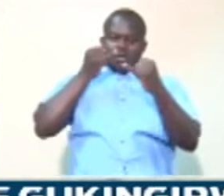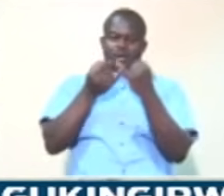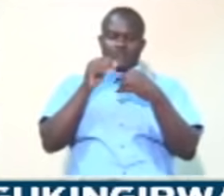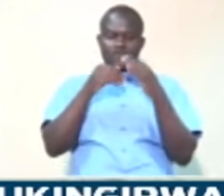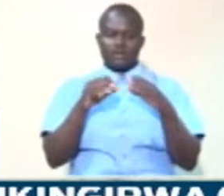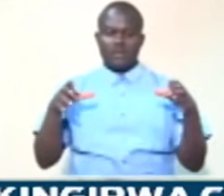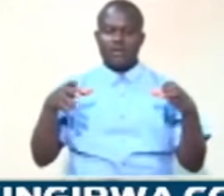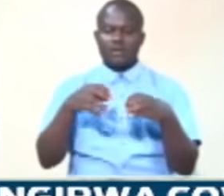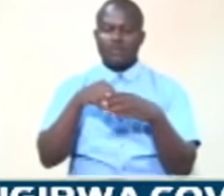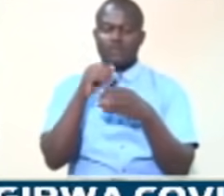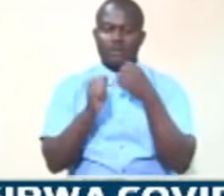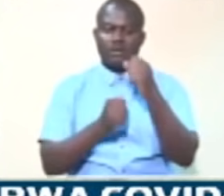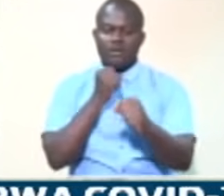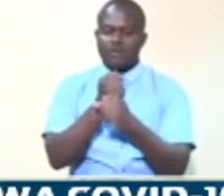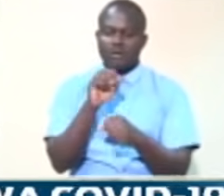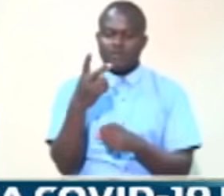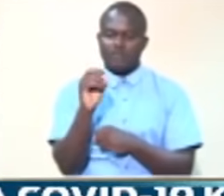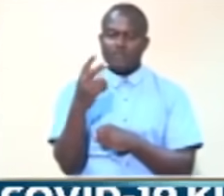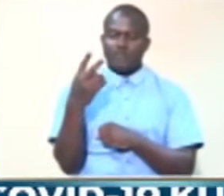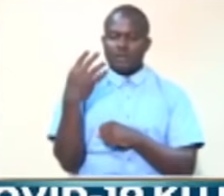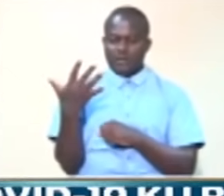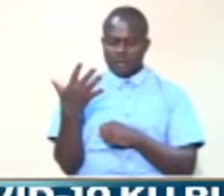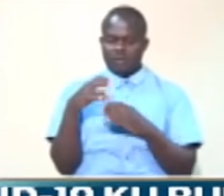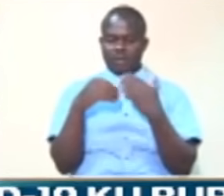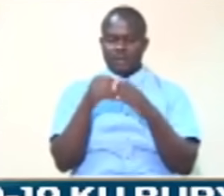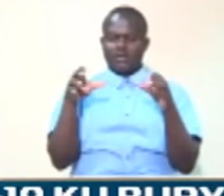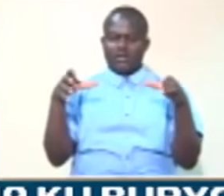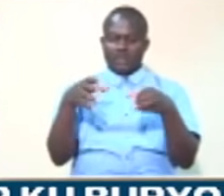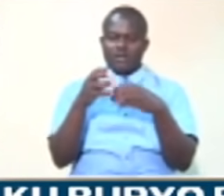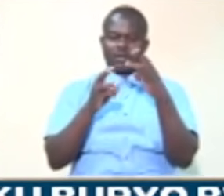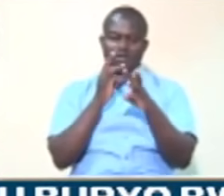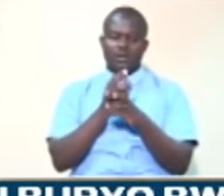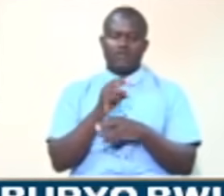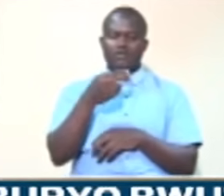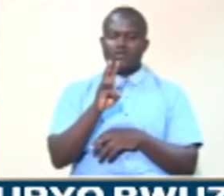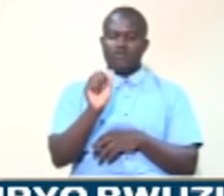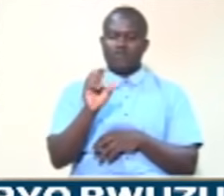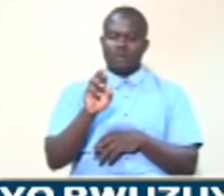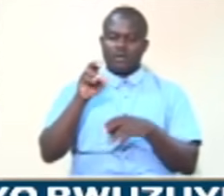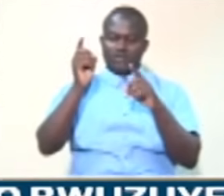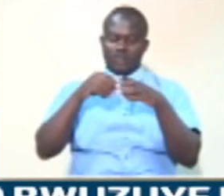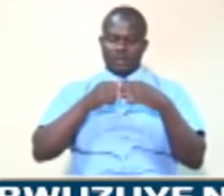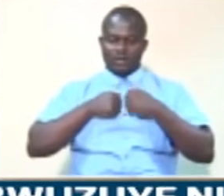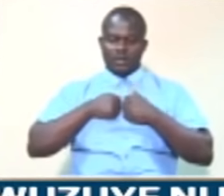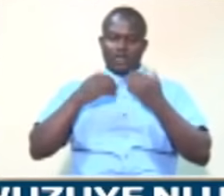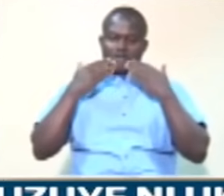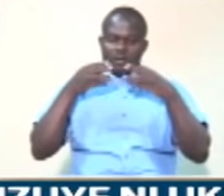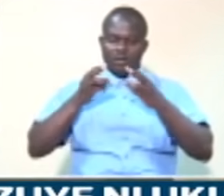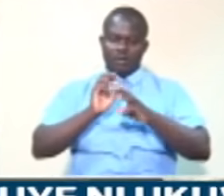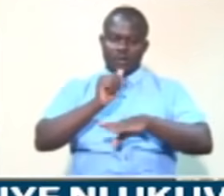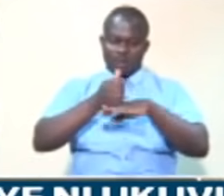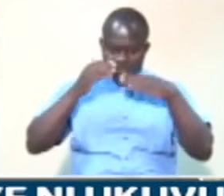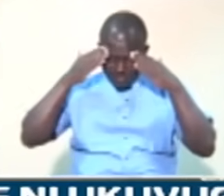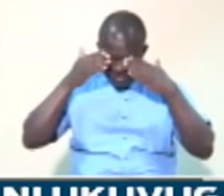izahuza abaforomo mu mwaka w'2025. Umuyobozi w'ihuriro ry'abaforomo ku isi Howard Carton uri mu Rwanda arashimira u Rwanda uburyo rwashyize